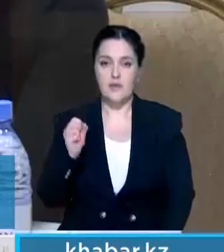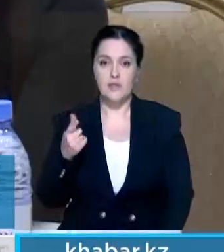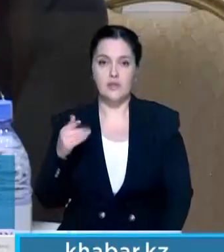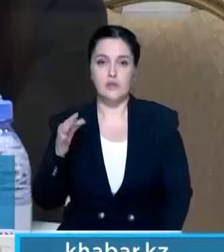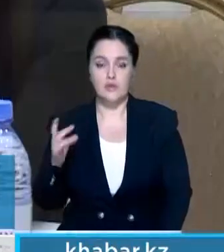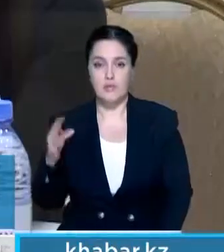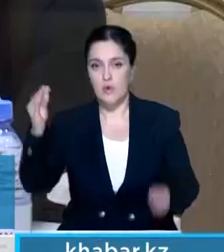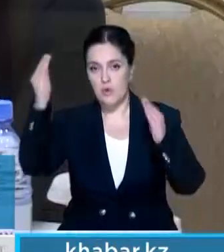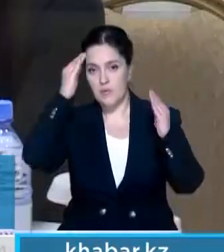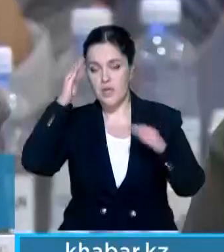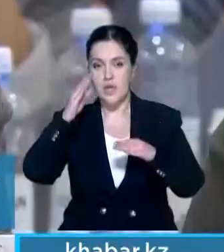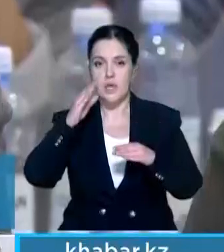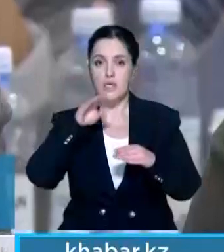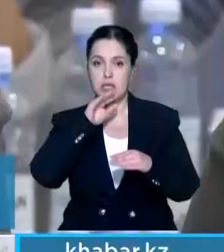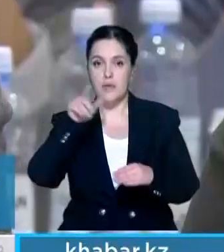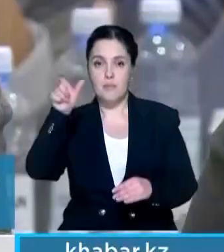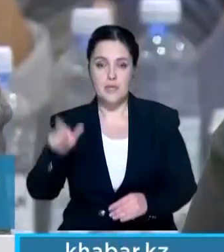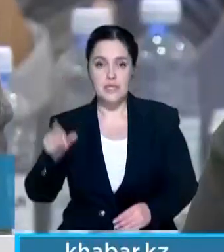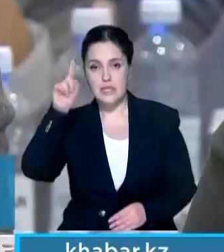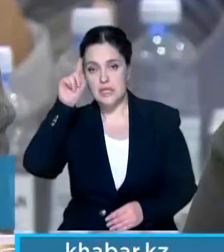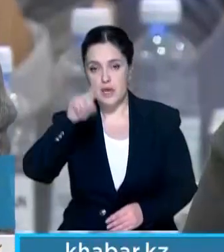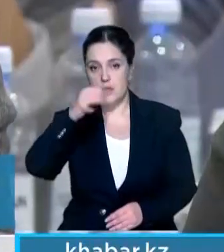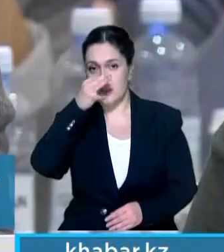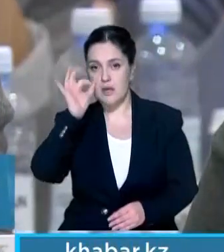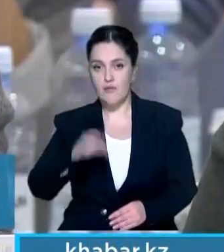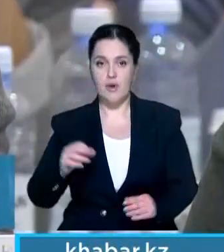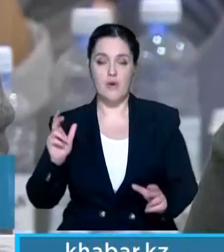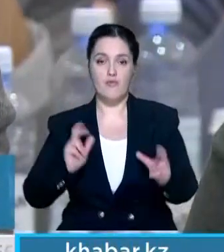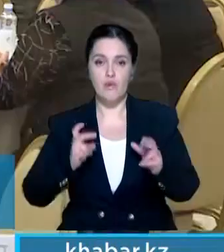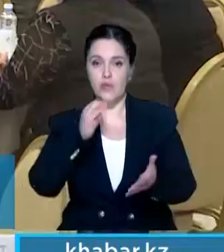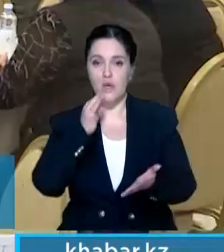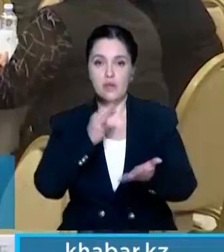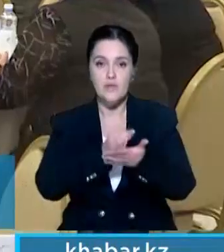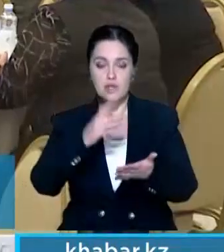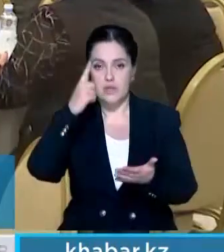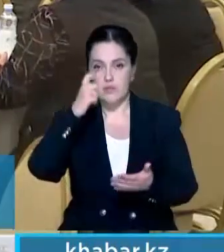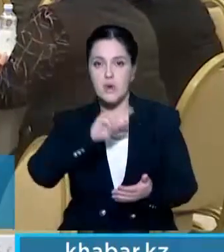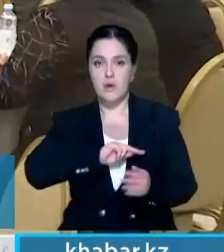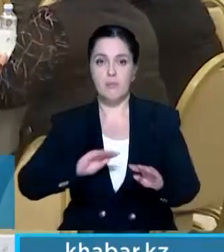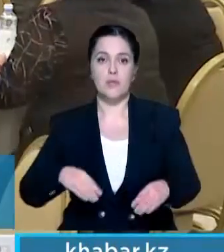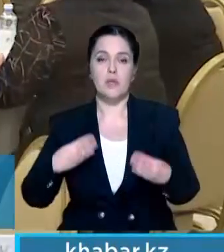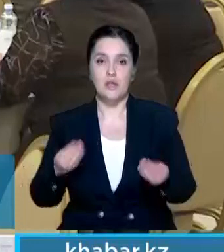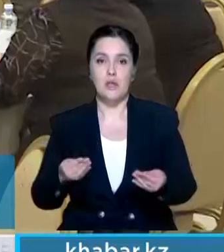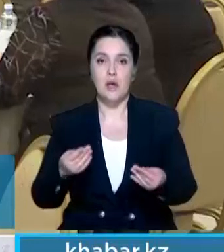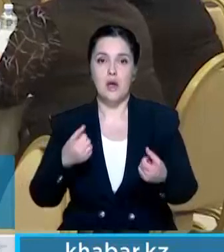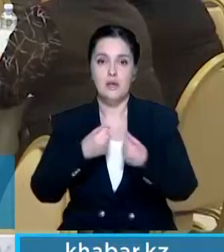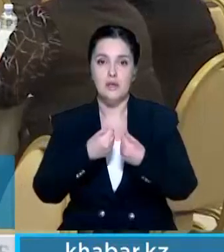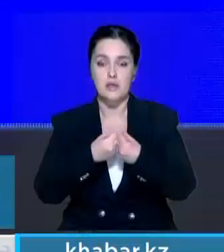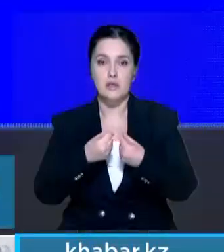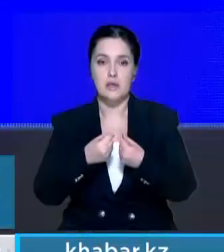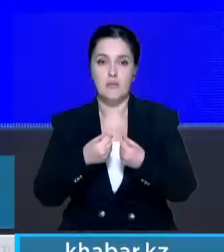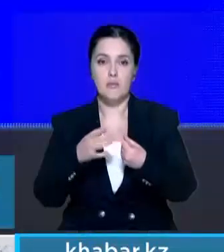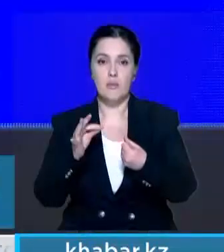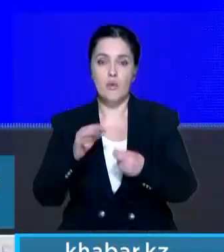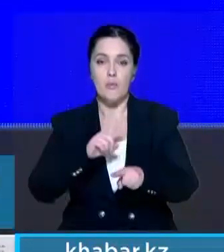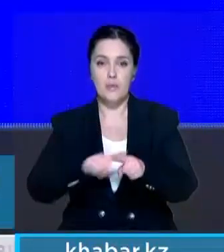Вашингтона. По мнению специалистов, знания и навыки, получаемые в вузах, не отвечают запросам работодателей и не могут конкурировать с